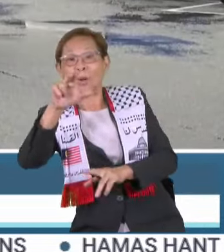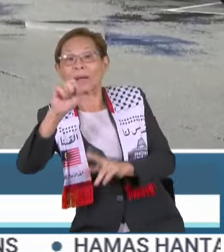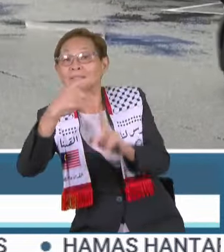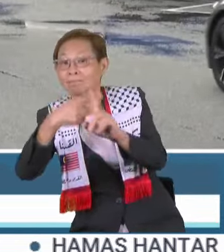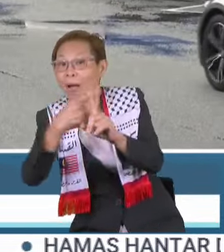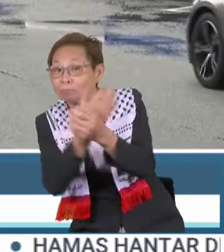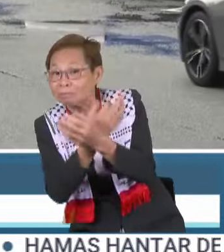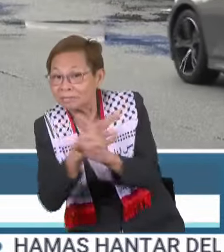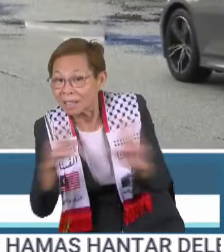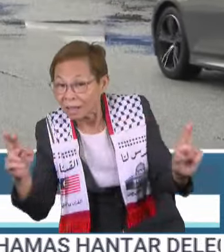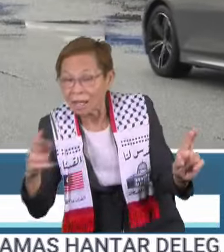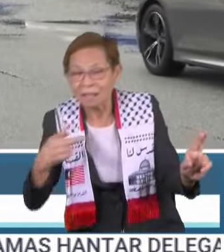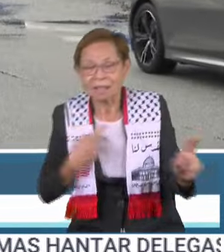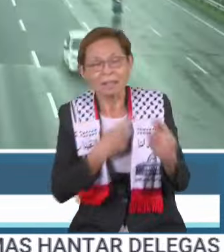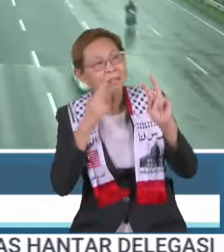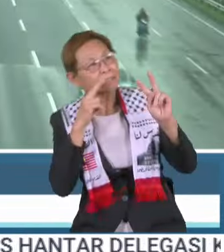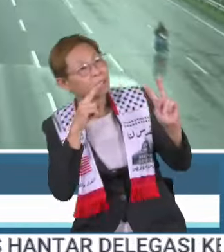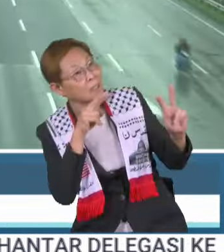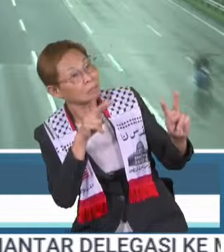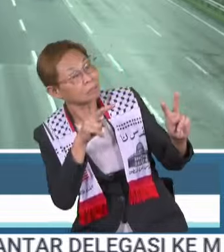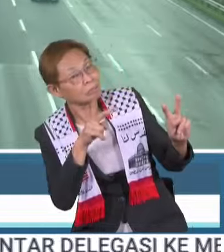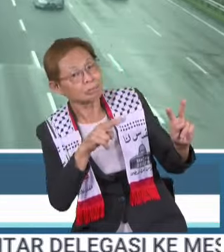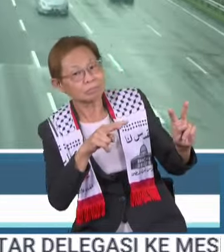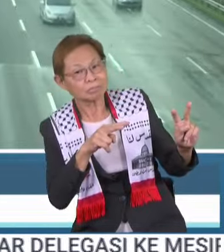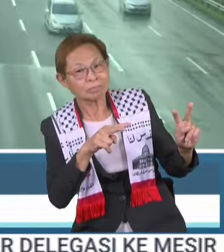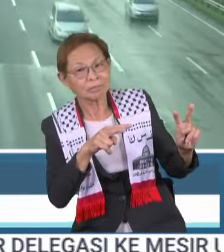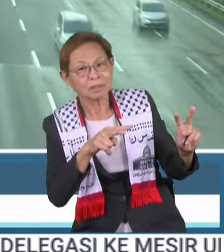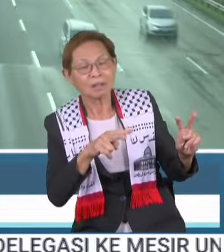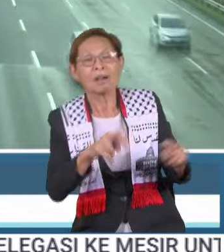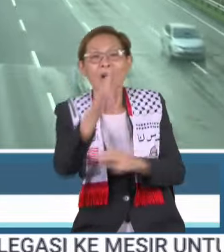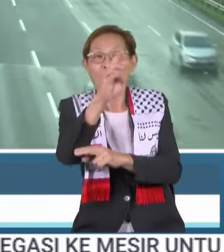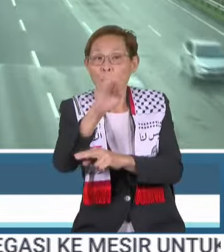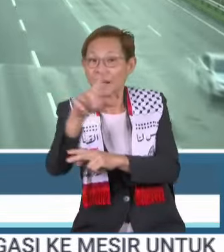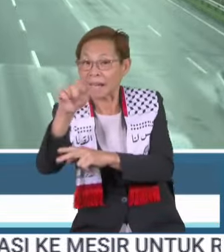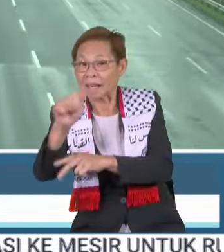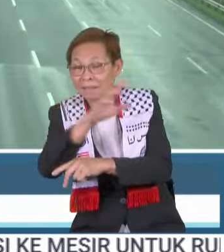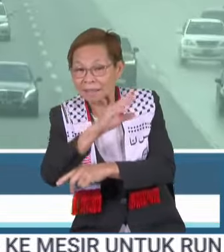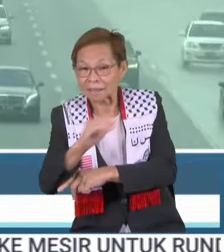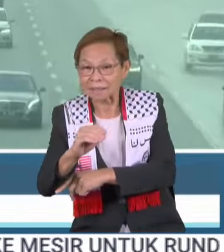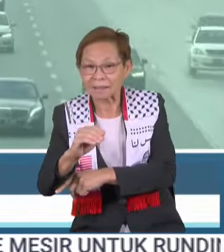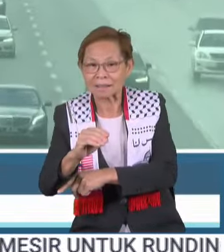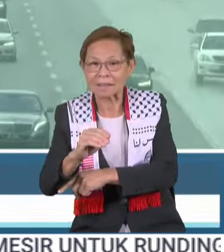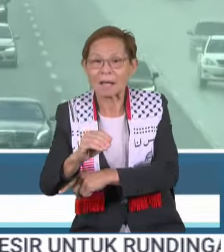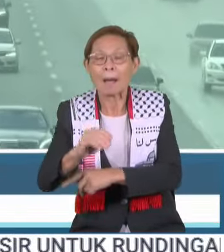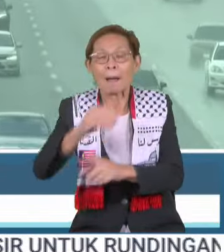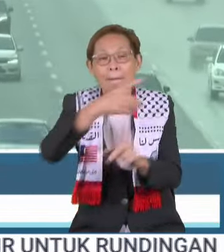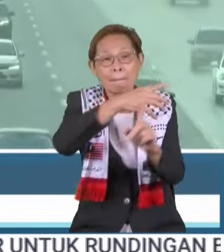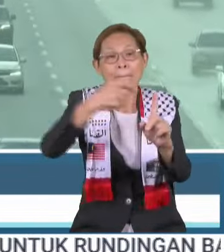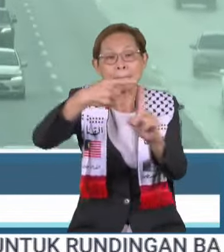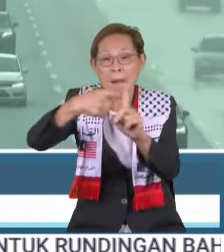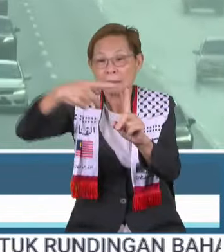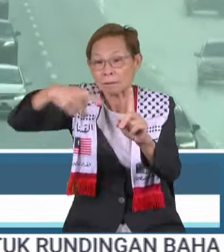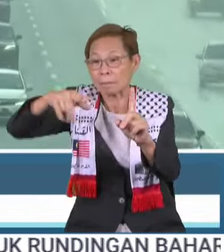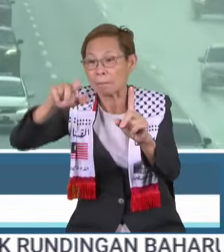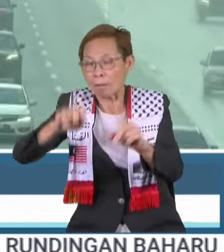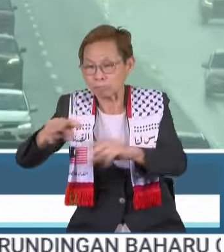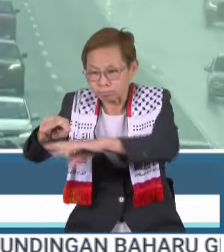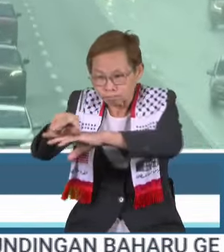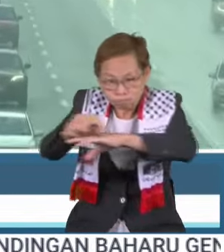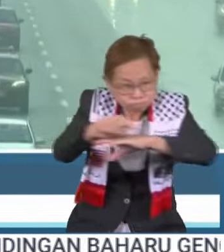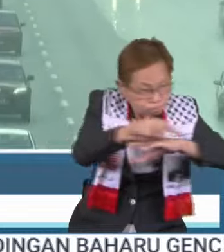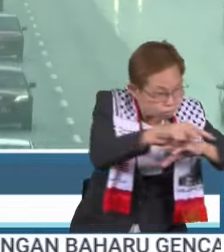kita juga dapat dilihat di sini barisan hadapan seperti rela dan pihak PLUS sendiri memantau keadaan